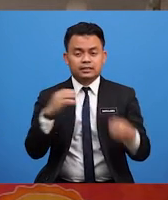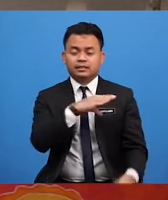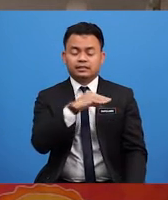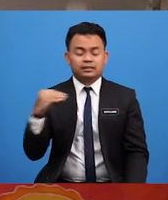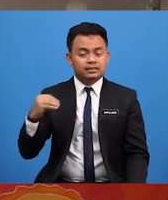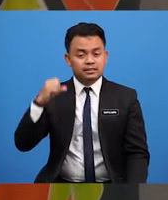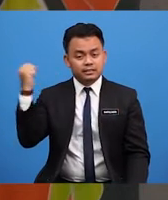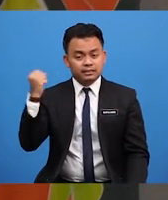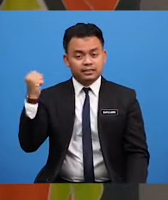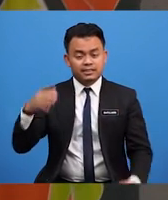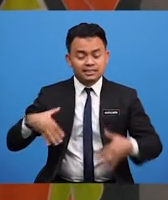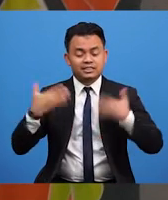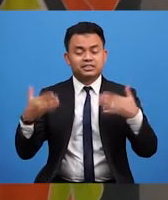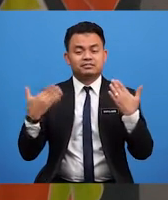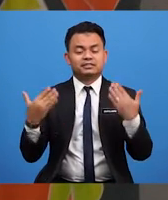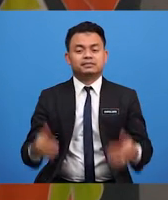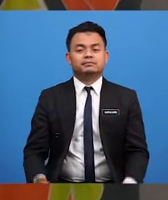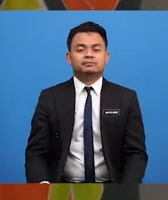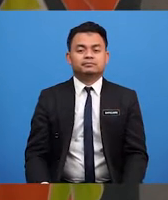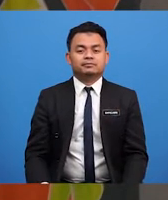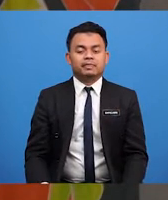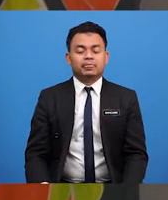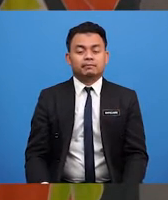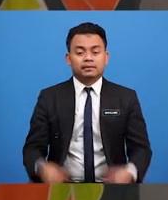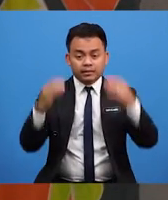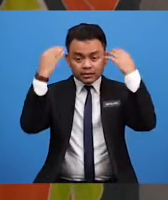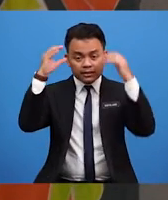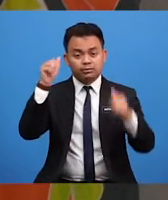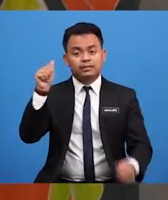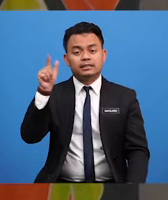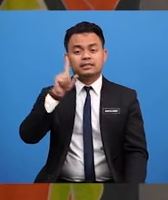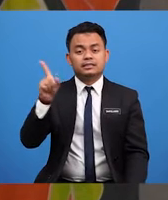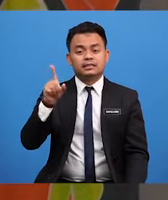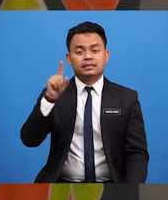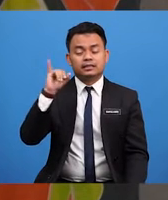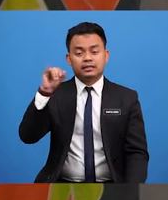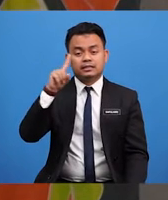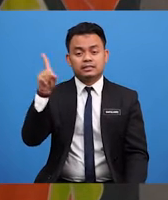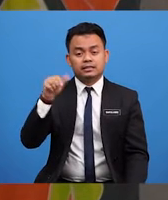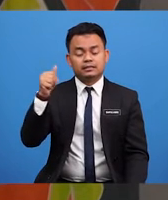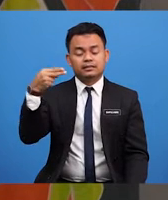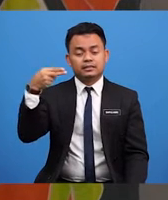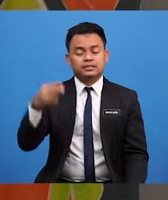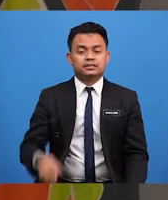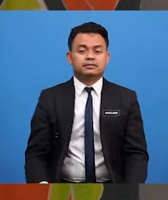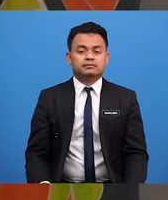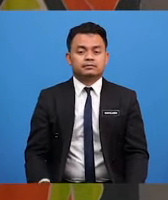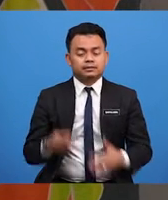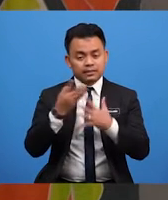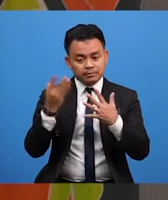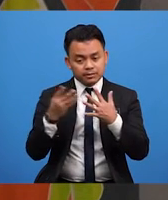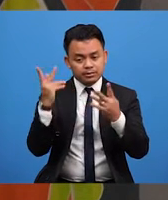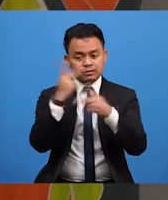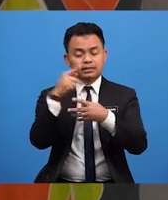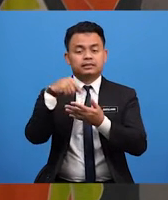ceria selalu. Saya, Cikgu Nur Azizah binti Ismail. Pada episod kali ini, cikgu akan